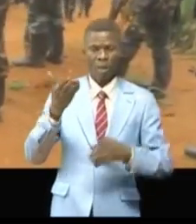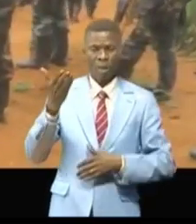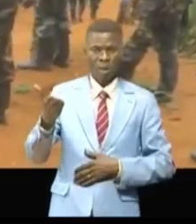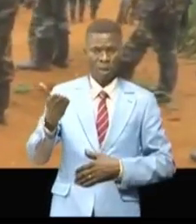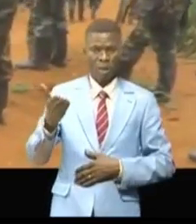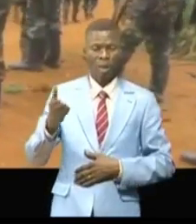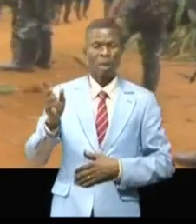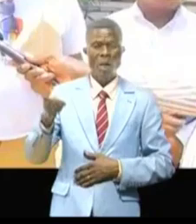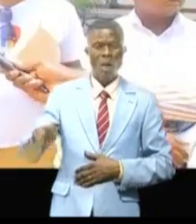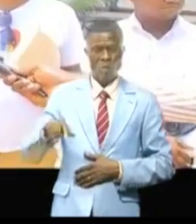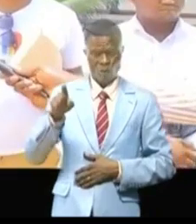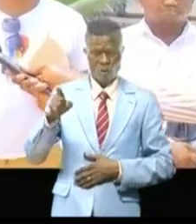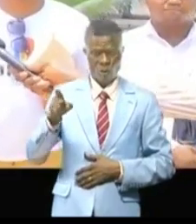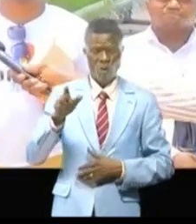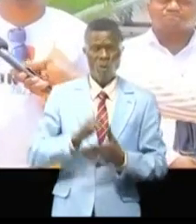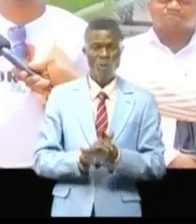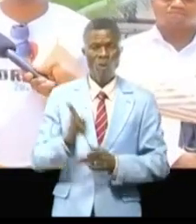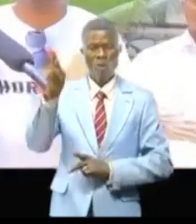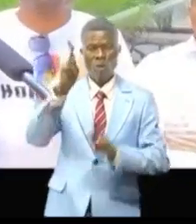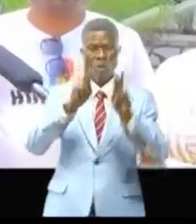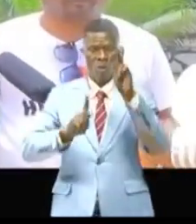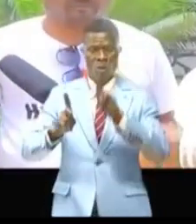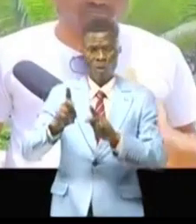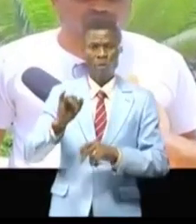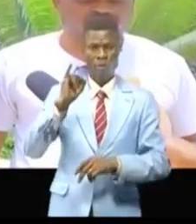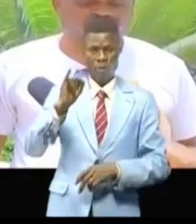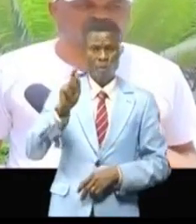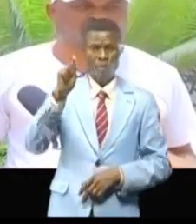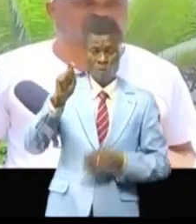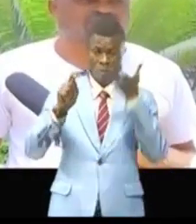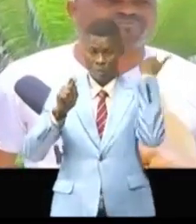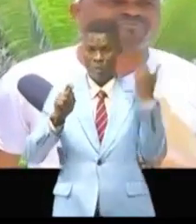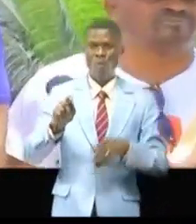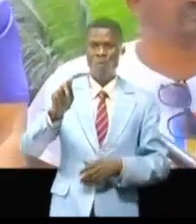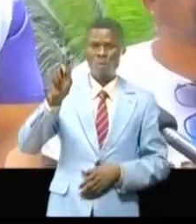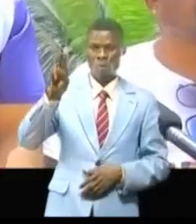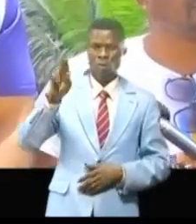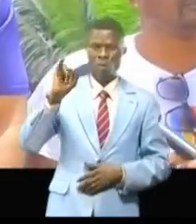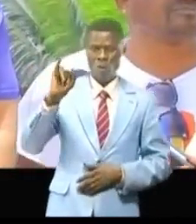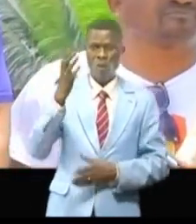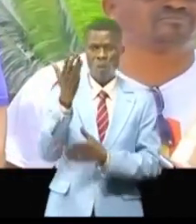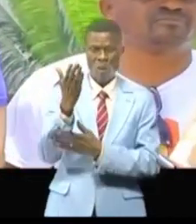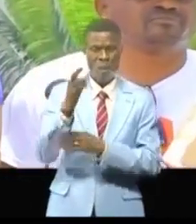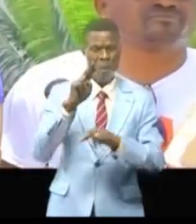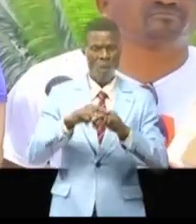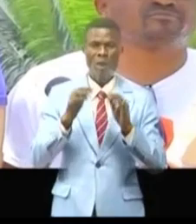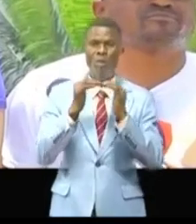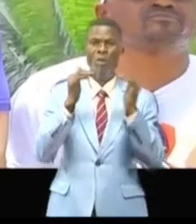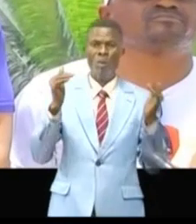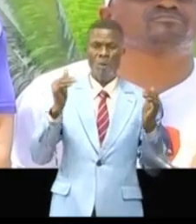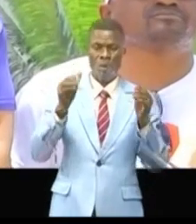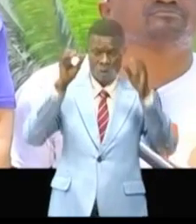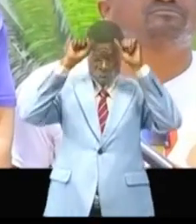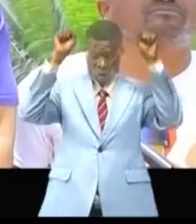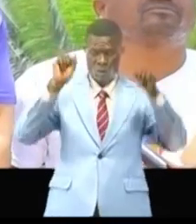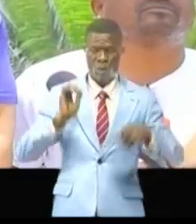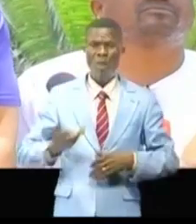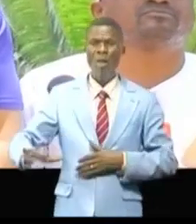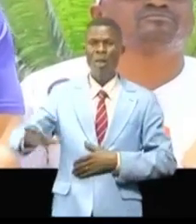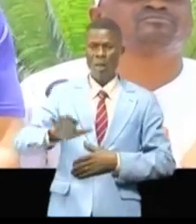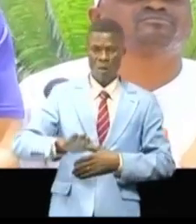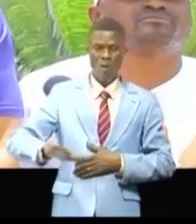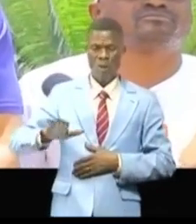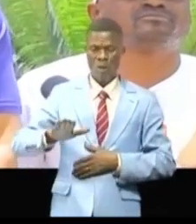dans cette province. La population de l'Ituri, je veux leur demander d'être calme parce que le président de la République